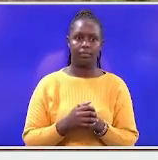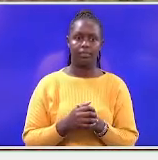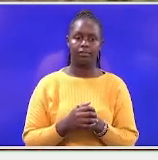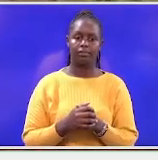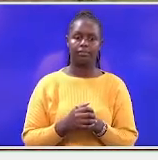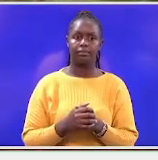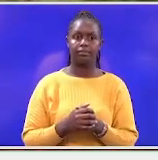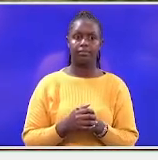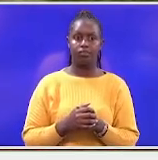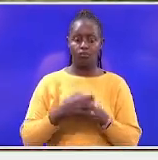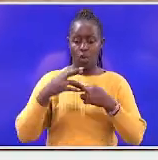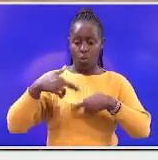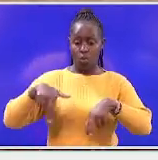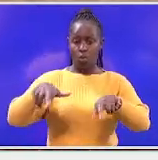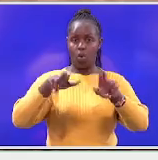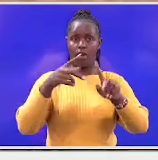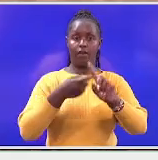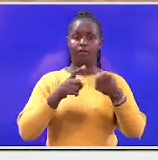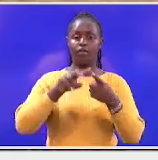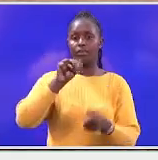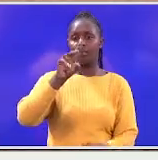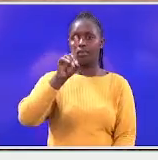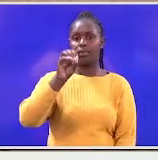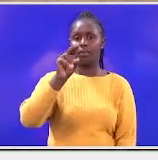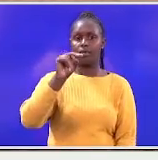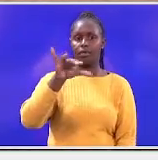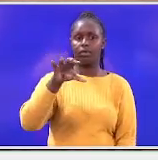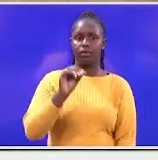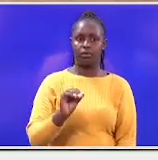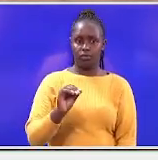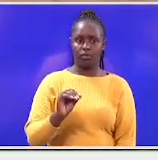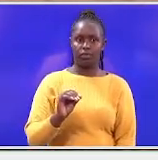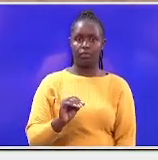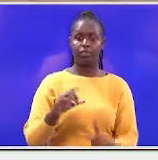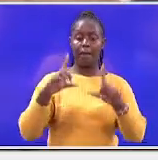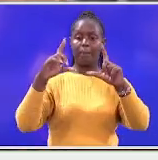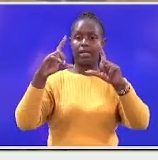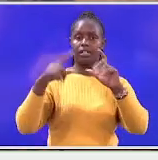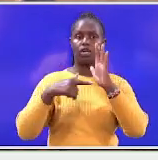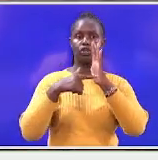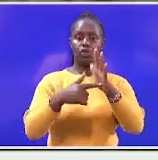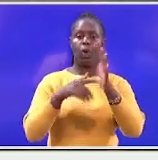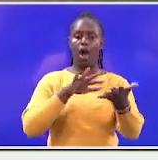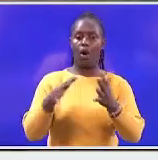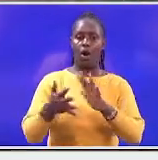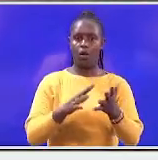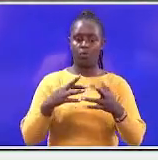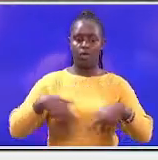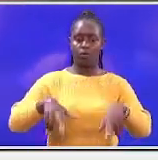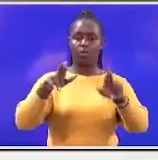Hii ni barabara ya Ndunyu Njeru Getabushi. Picha hizi zikiashiria hali ilivyo